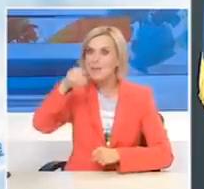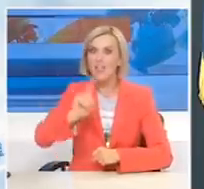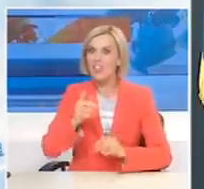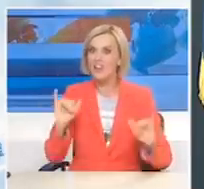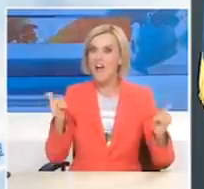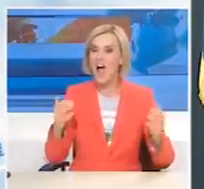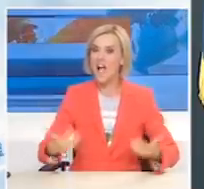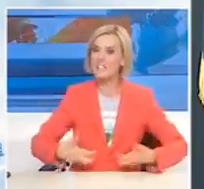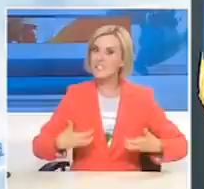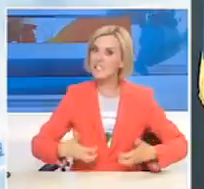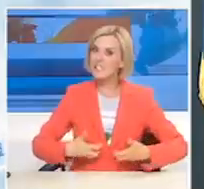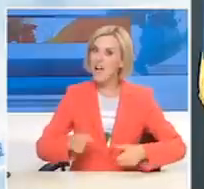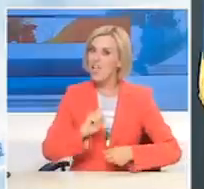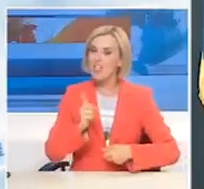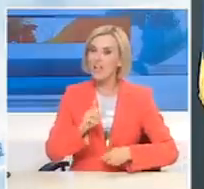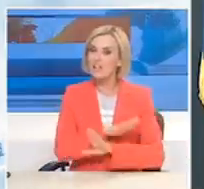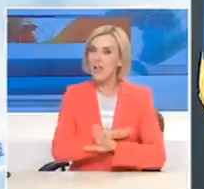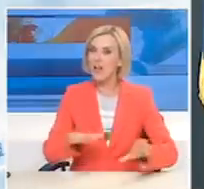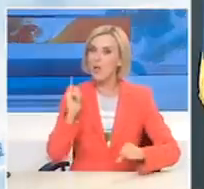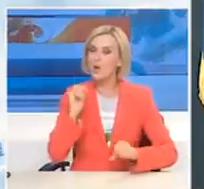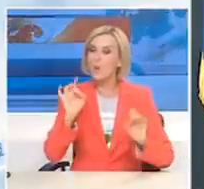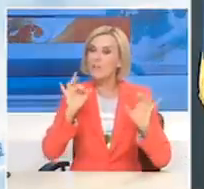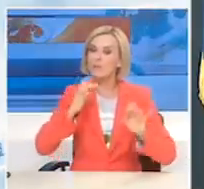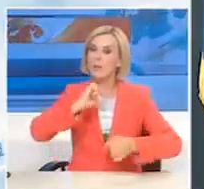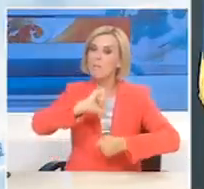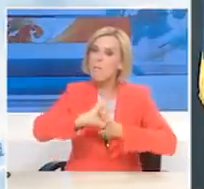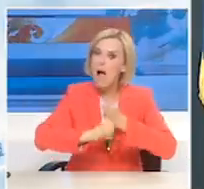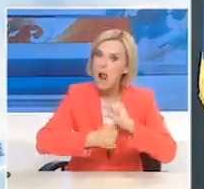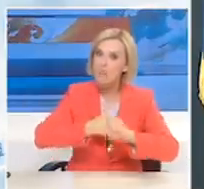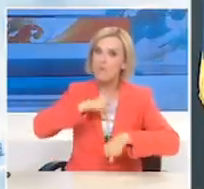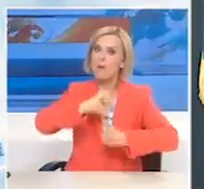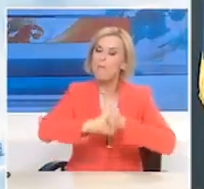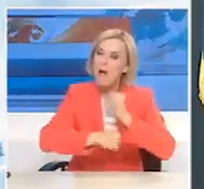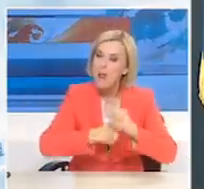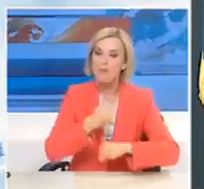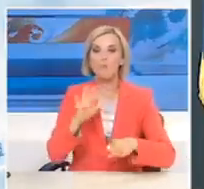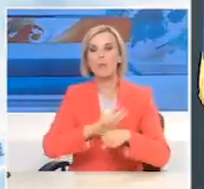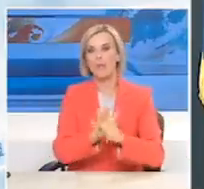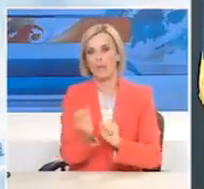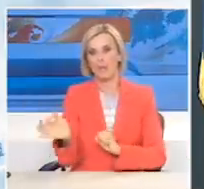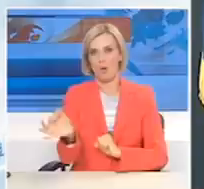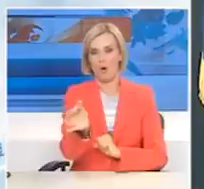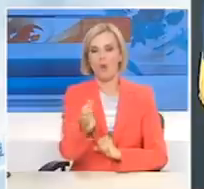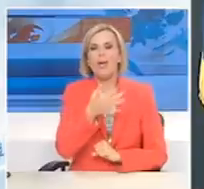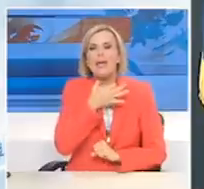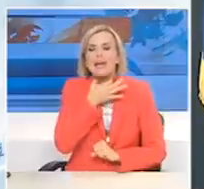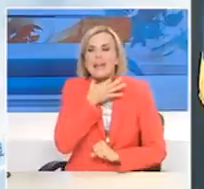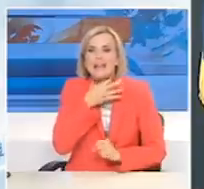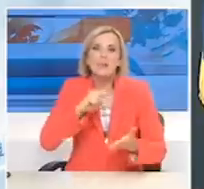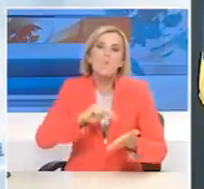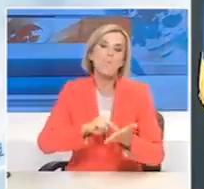αστεία. Δεν έχει τελειώσει ακόμα η πάλη με τον ιό. Χρειάζεται η προσοχή μας σε μερικά πολύ